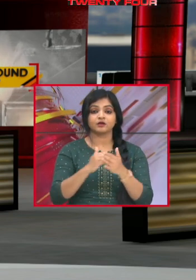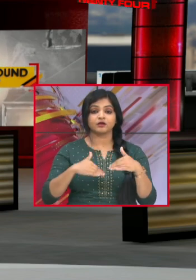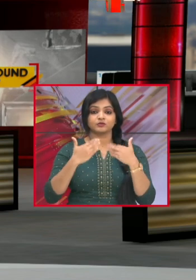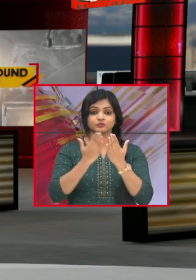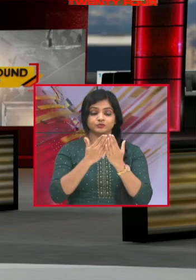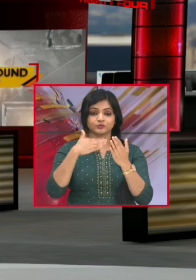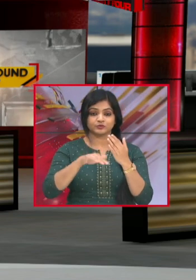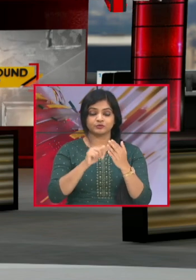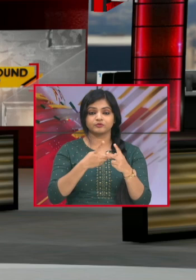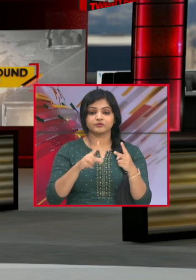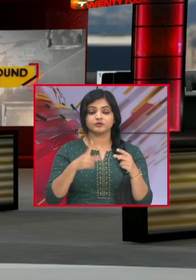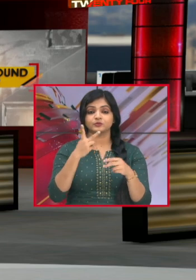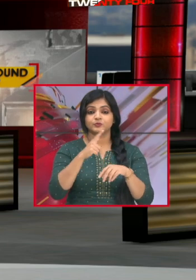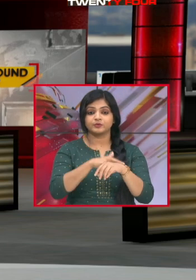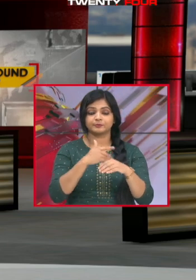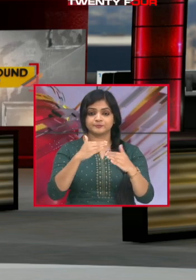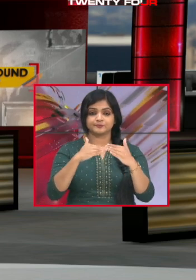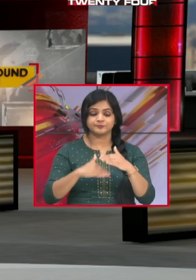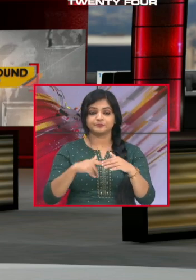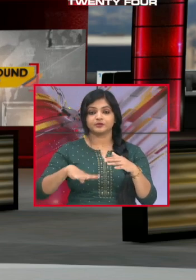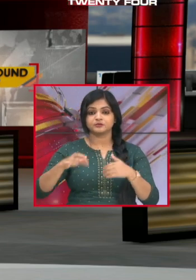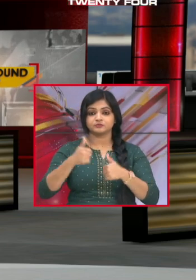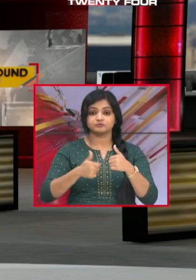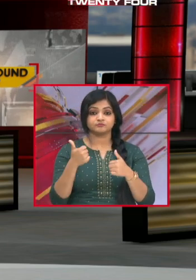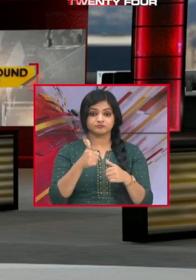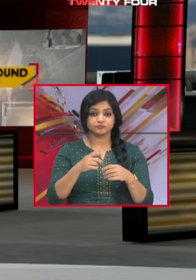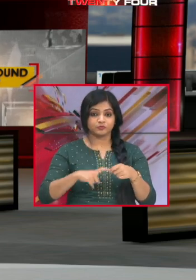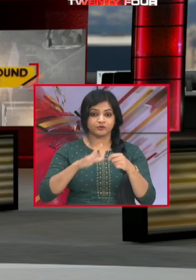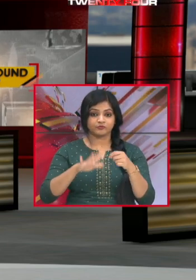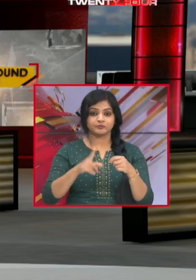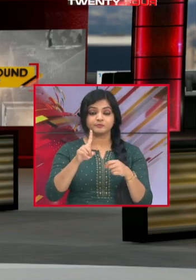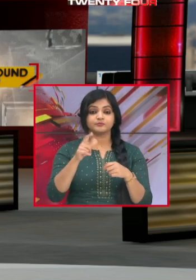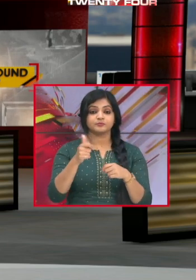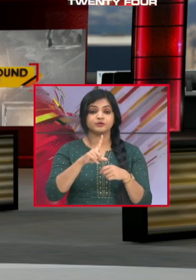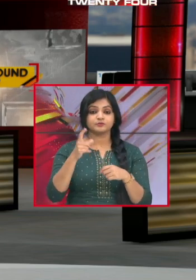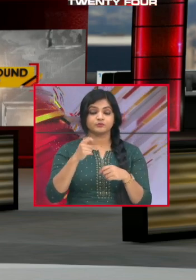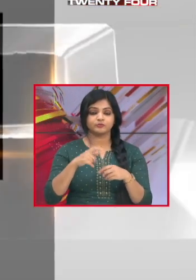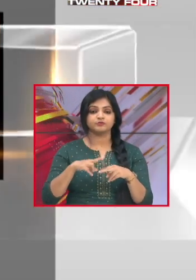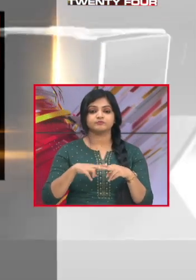പരീക്ഷ. മികച്ച വിജയം നേടുന്ന 150 വിദ്യാർത്ഥികൾക്ക് 16 lakh rupees സമ്മാനം നൽകും.